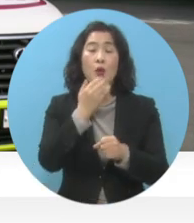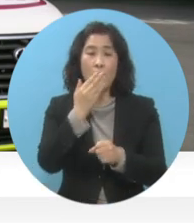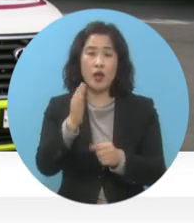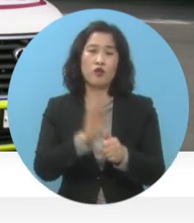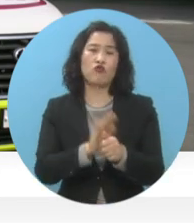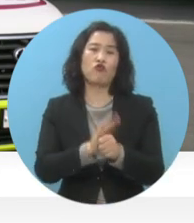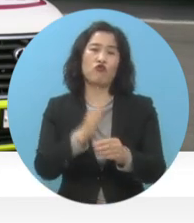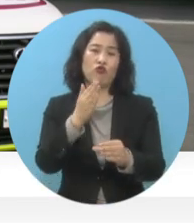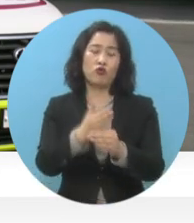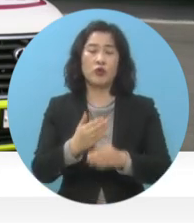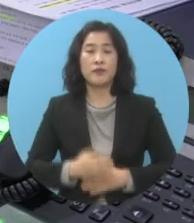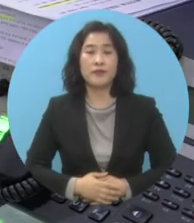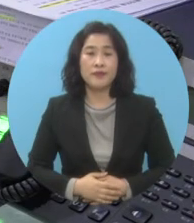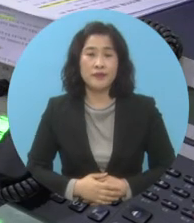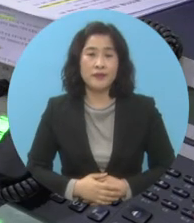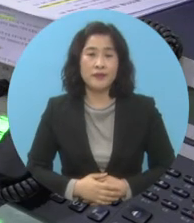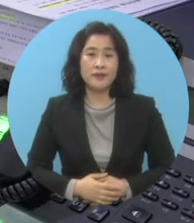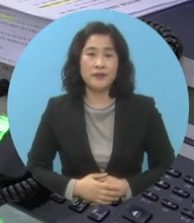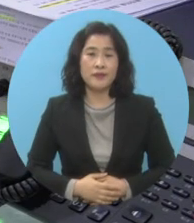있게끔 도와드리고 있습니다.